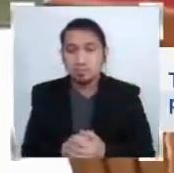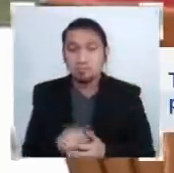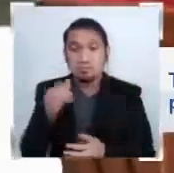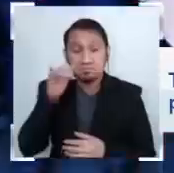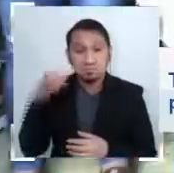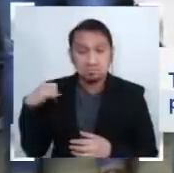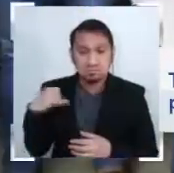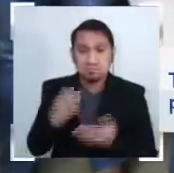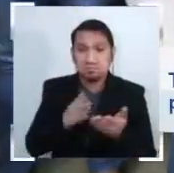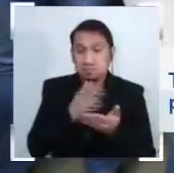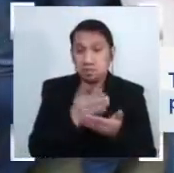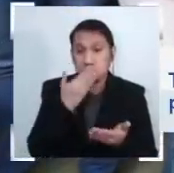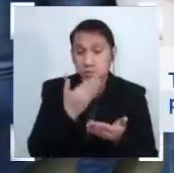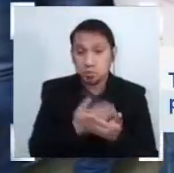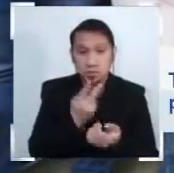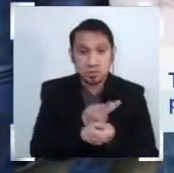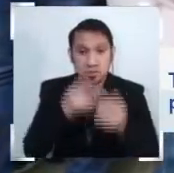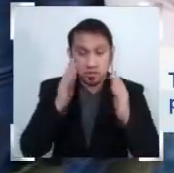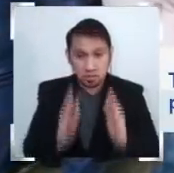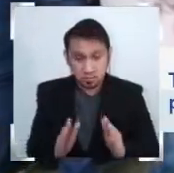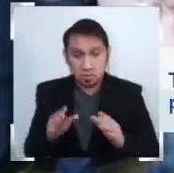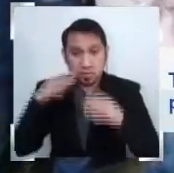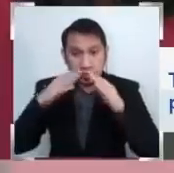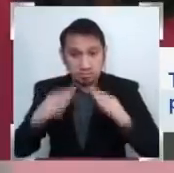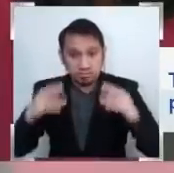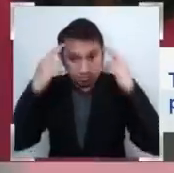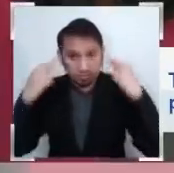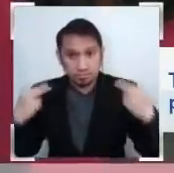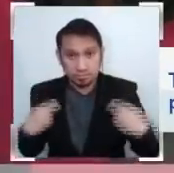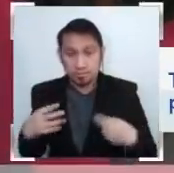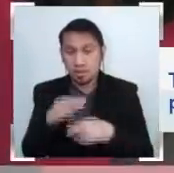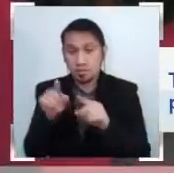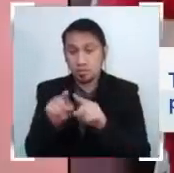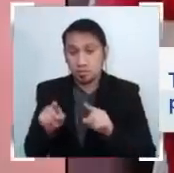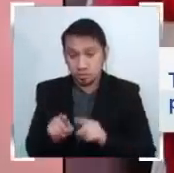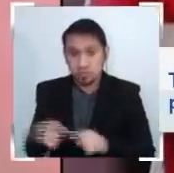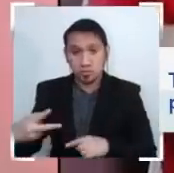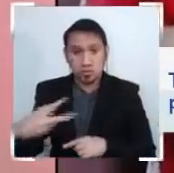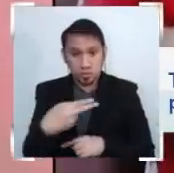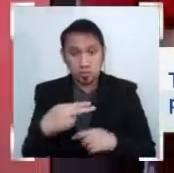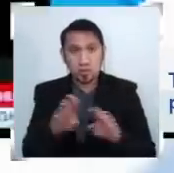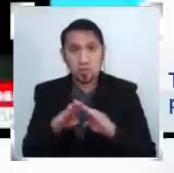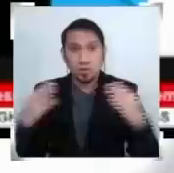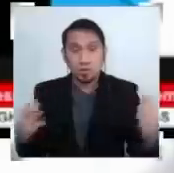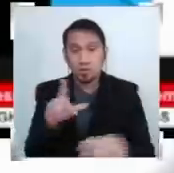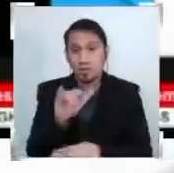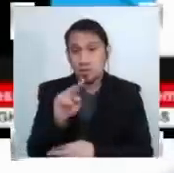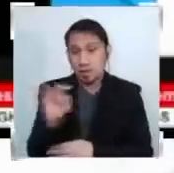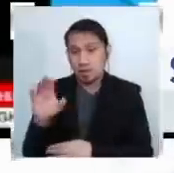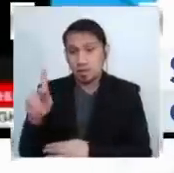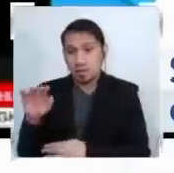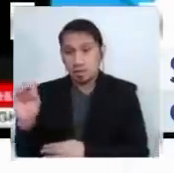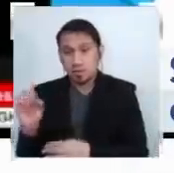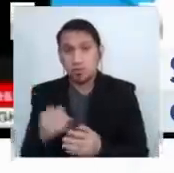Shepherd Convent. At pinangunahan din ang ribbon cutting ceremony sa pagbubukas ng Lenny Kiko campaign headquarters. Ang